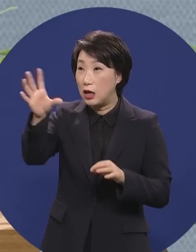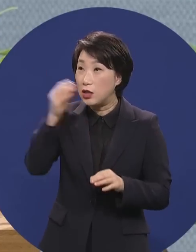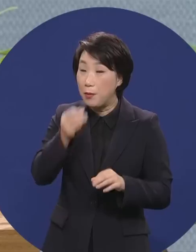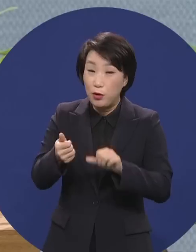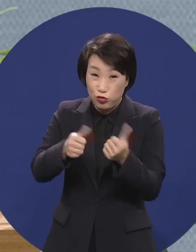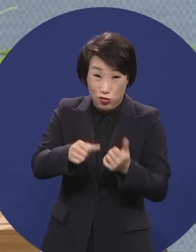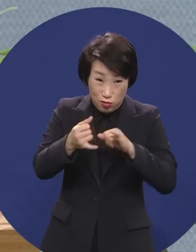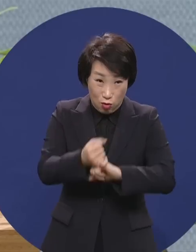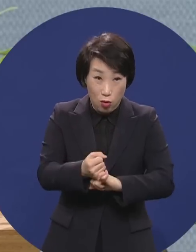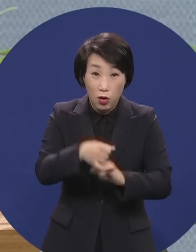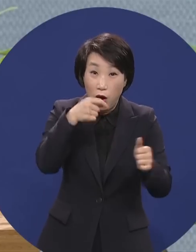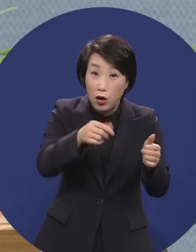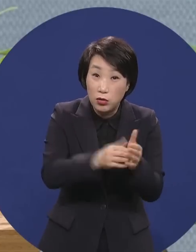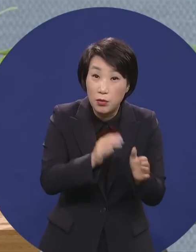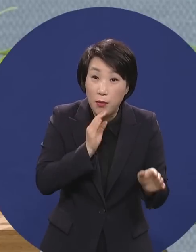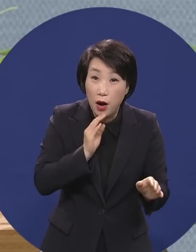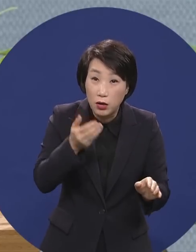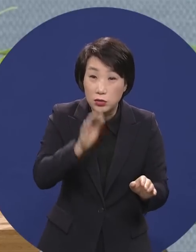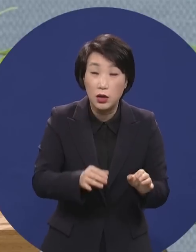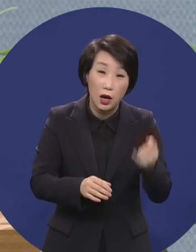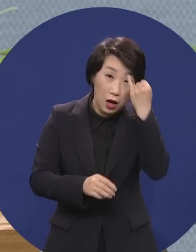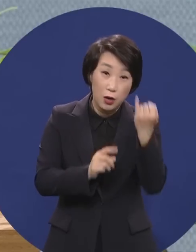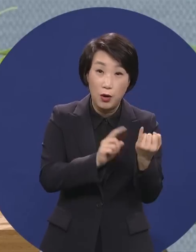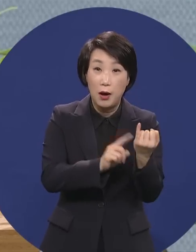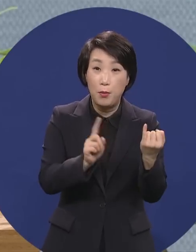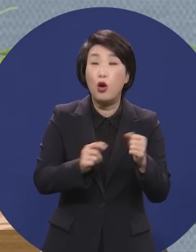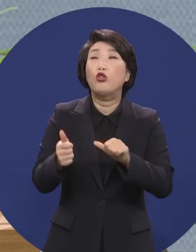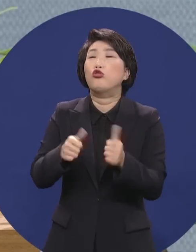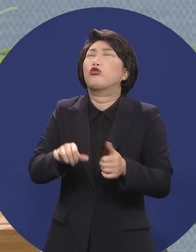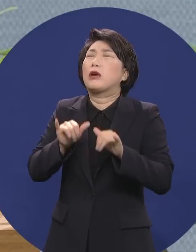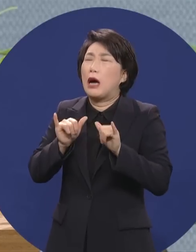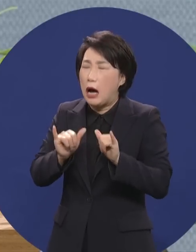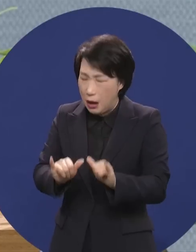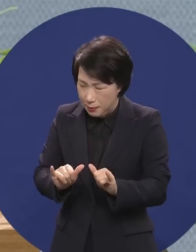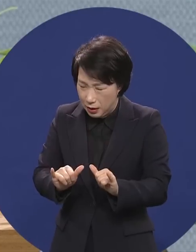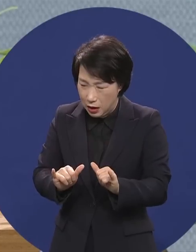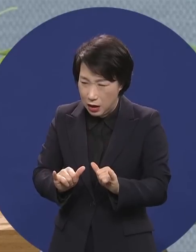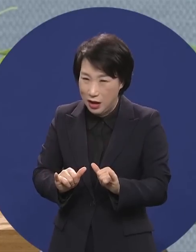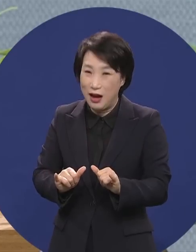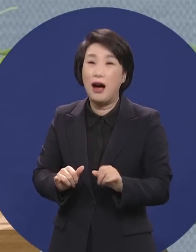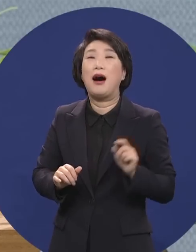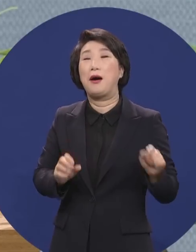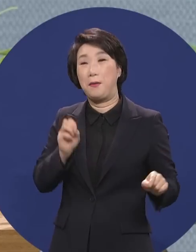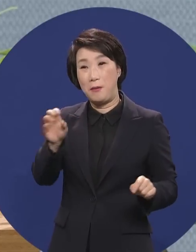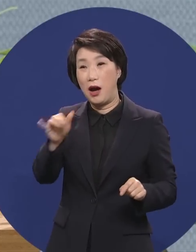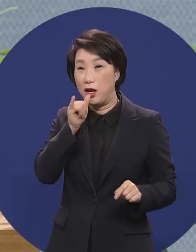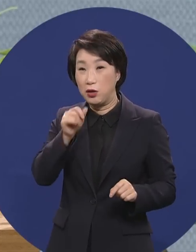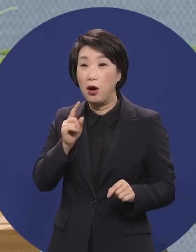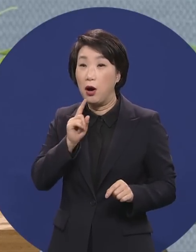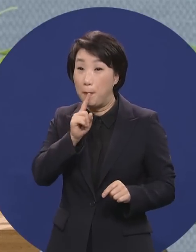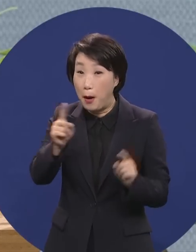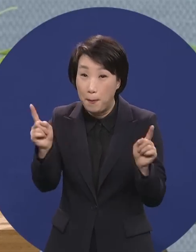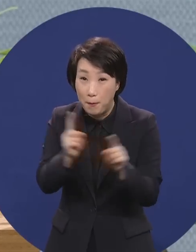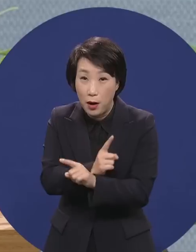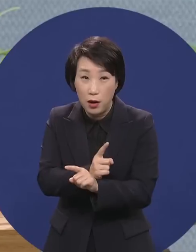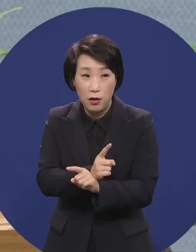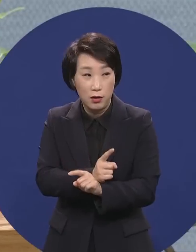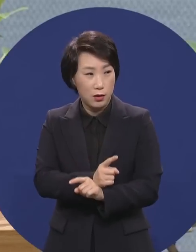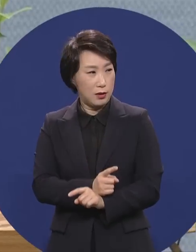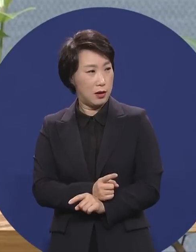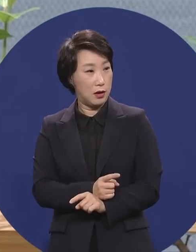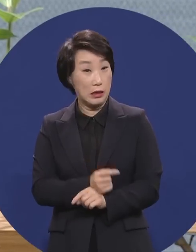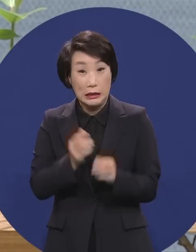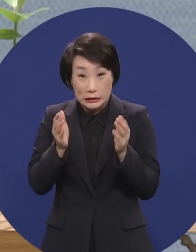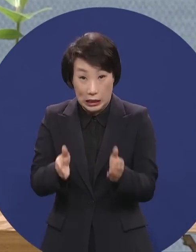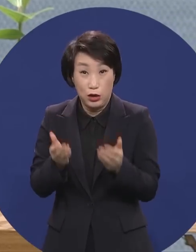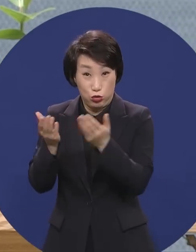들었는데 하와는 벌써 죽을까 하노라 하였느니라. 틈을